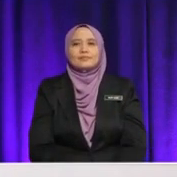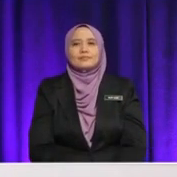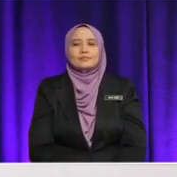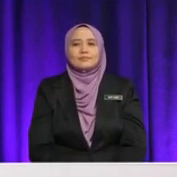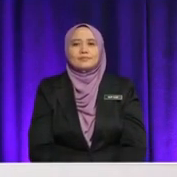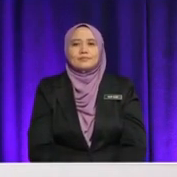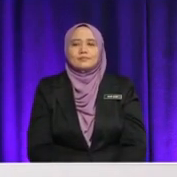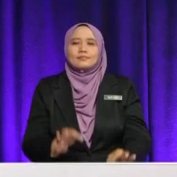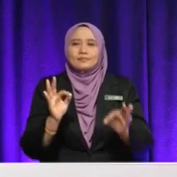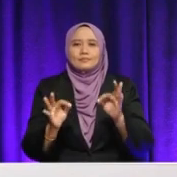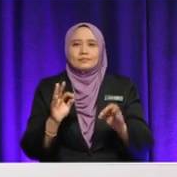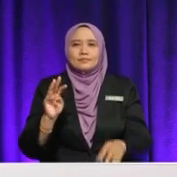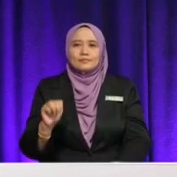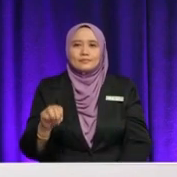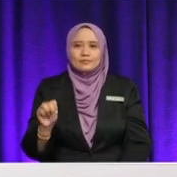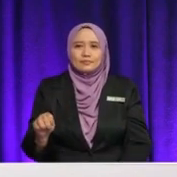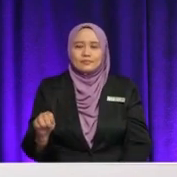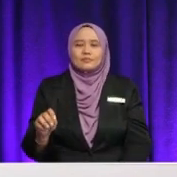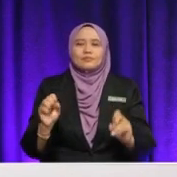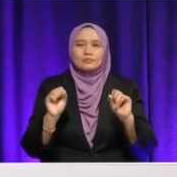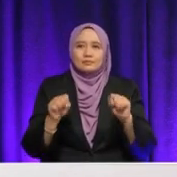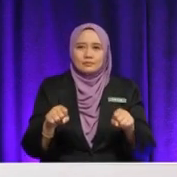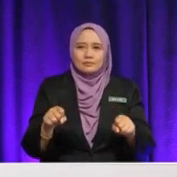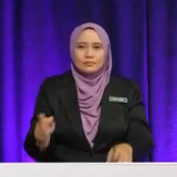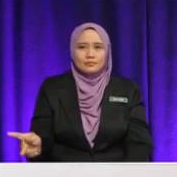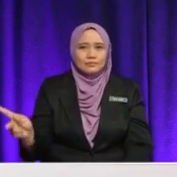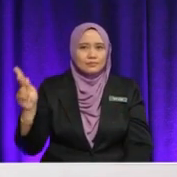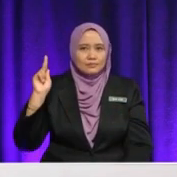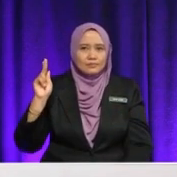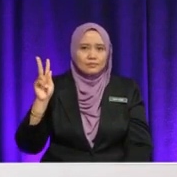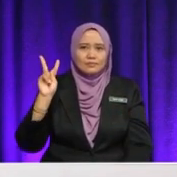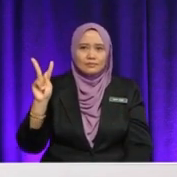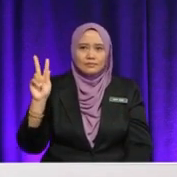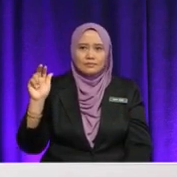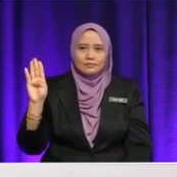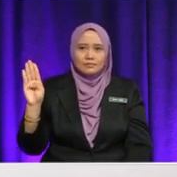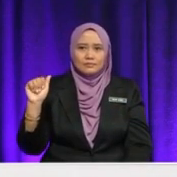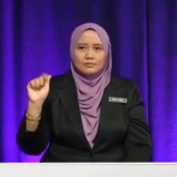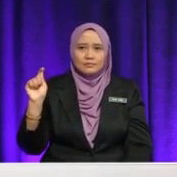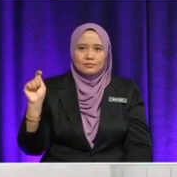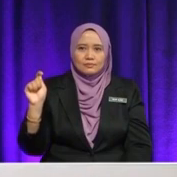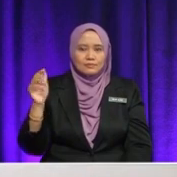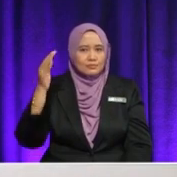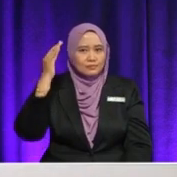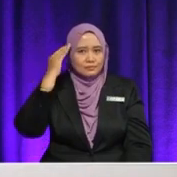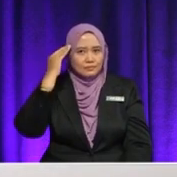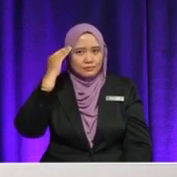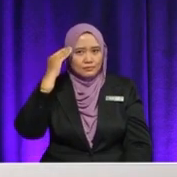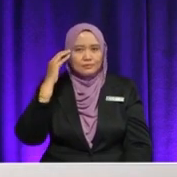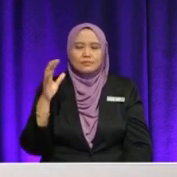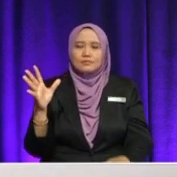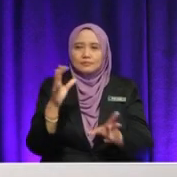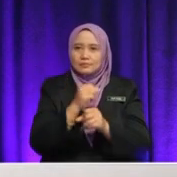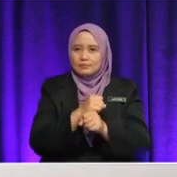paling kurang murid sudah boleh menguasai lebih 50 ratus Oh Alhamdulillah jadi kayak nama penting